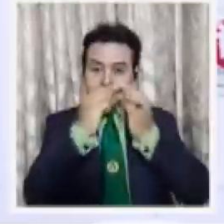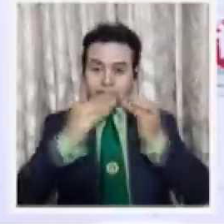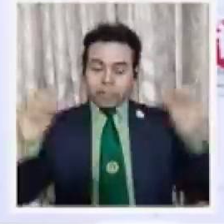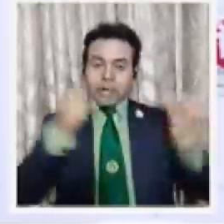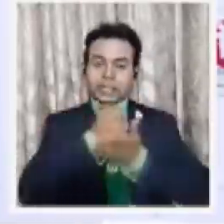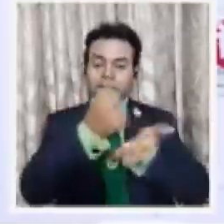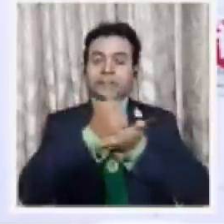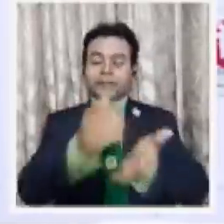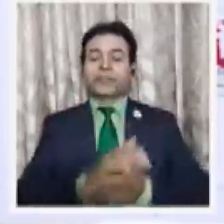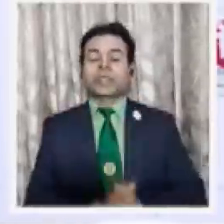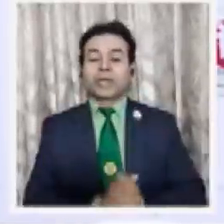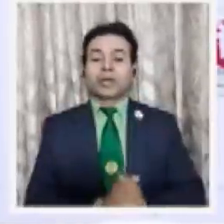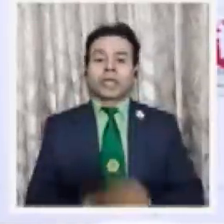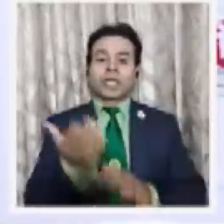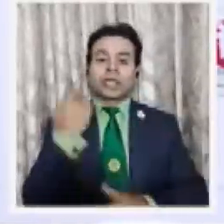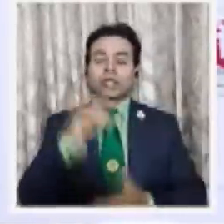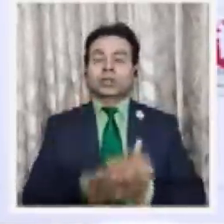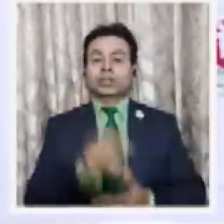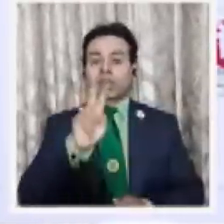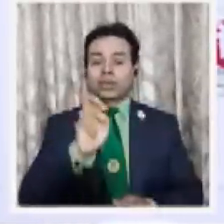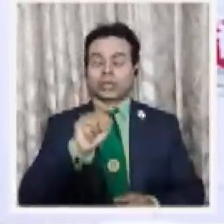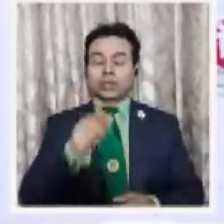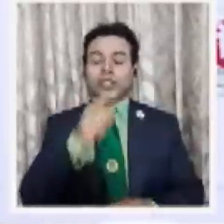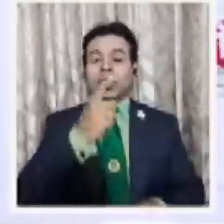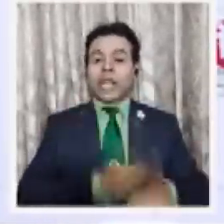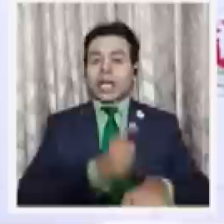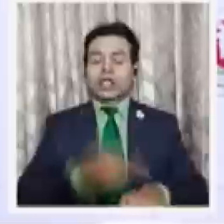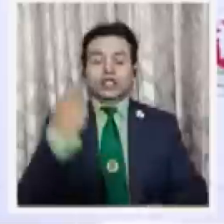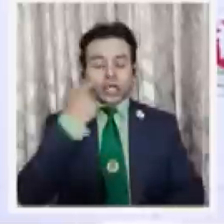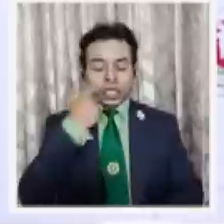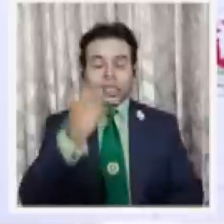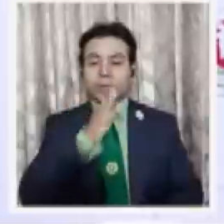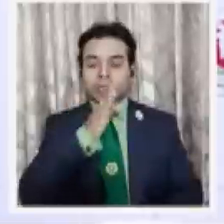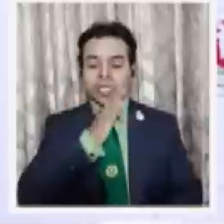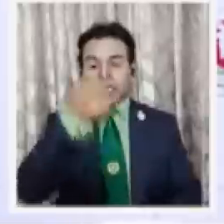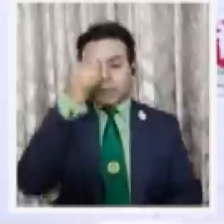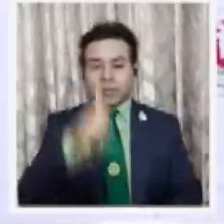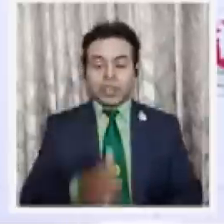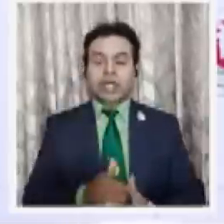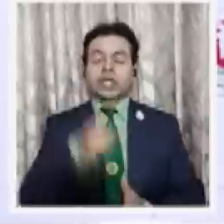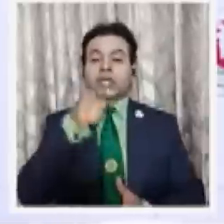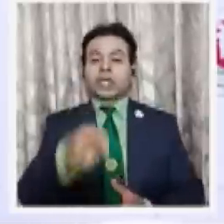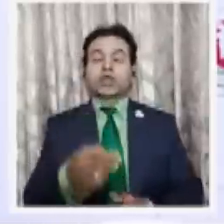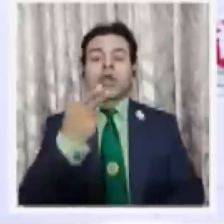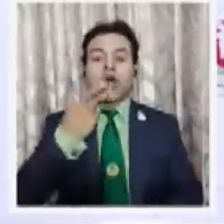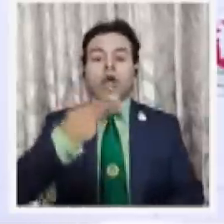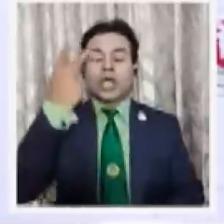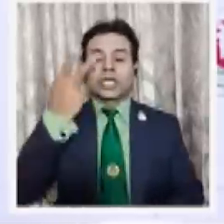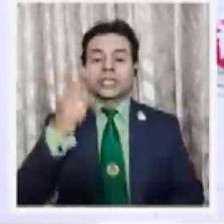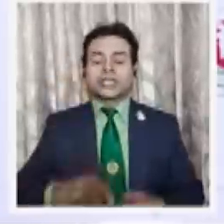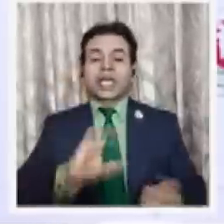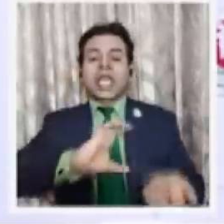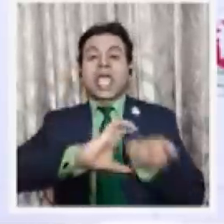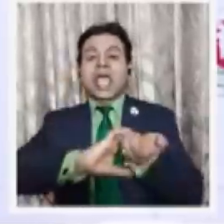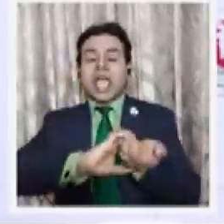ন্যাজাল ক্যানুলা প্রদান করে আসছে। সর্বশেষ 17/7/2020 ইং তারিখে শিল্প গ্রুপটি ঢাকা